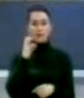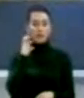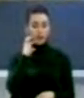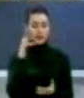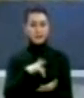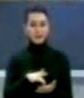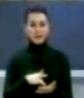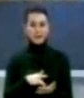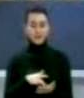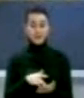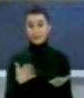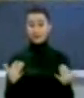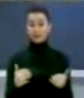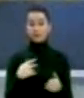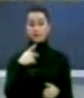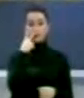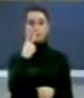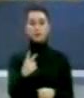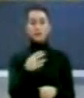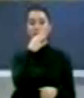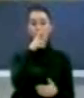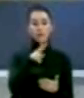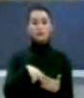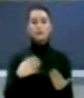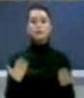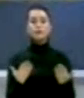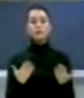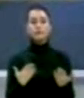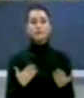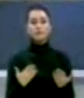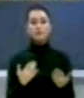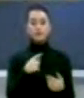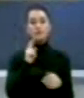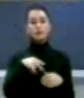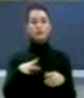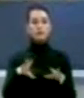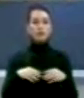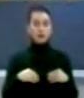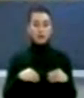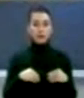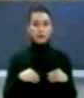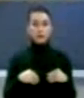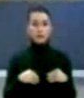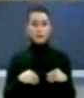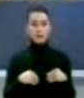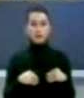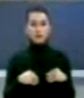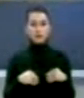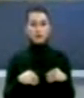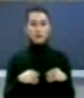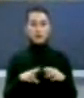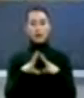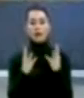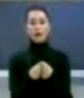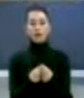Tash, çka kemi lexu ne, është ajo që është pranu në plotni veçantia